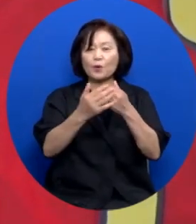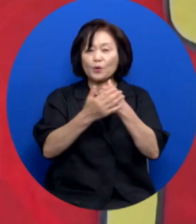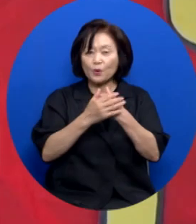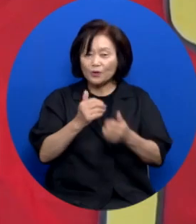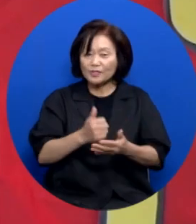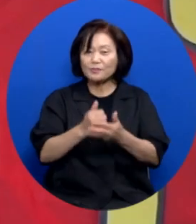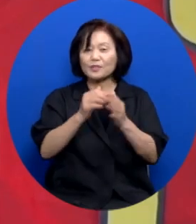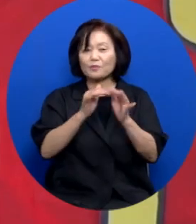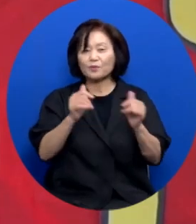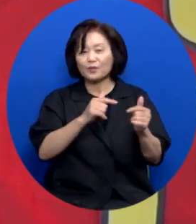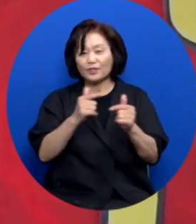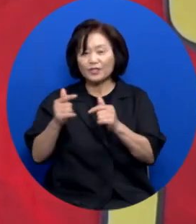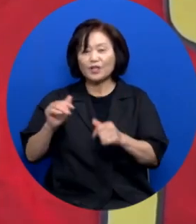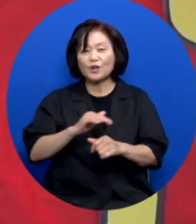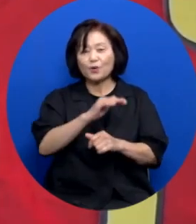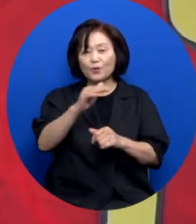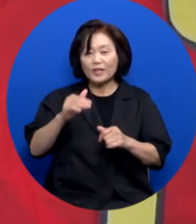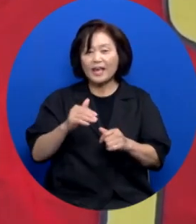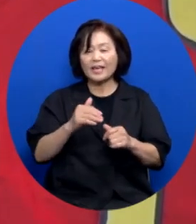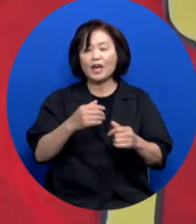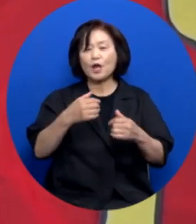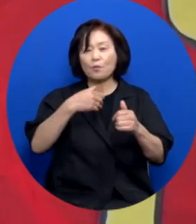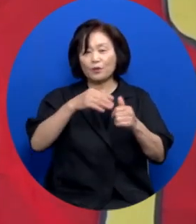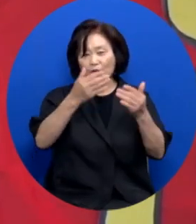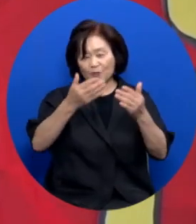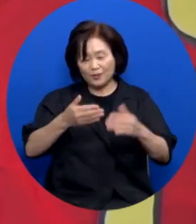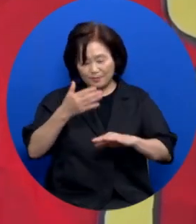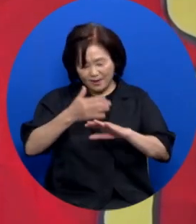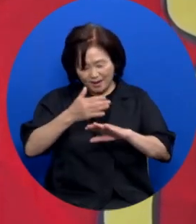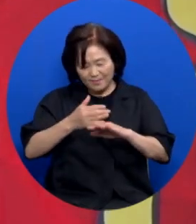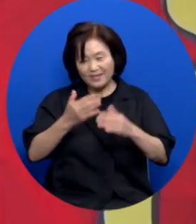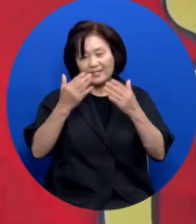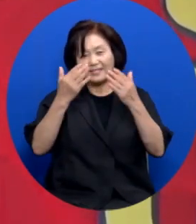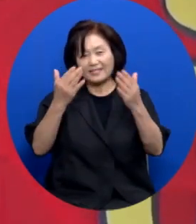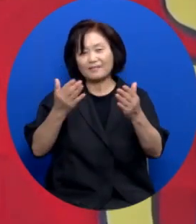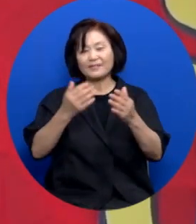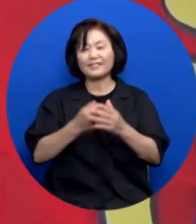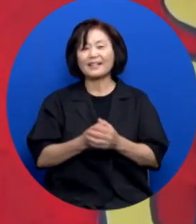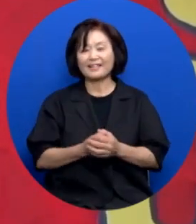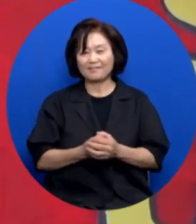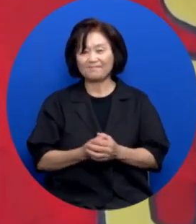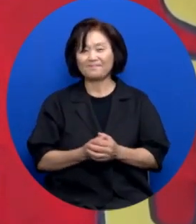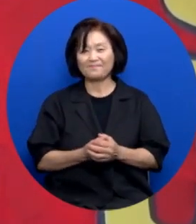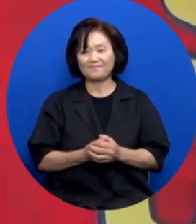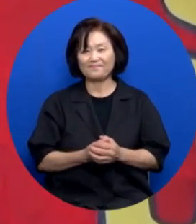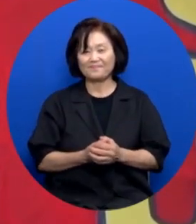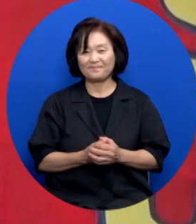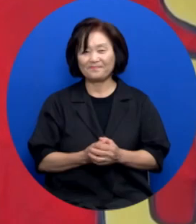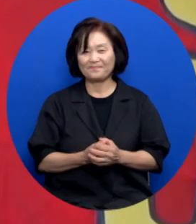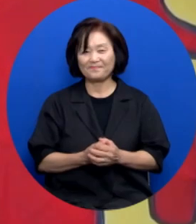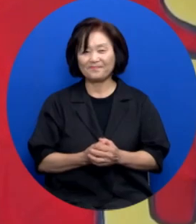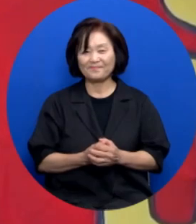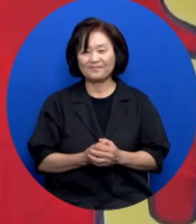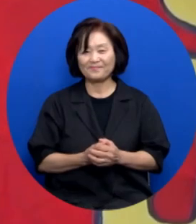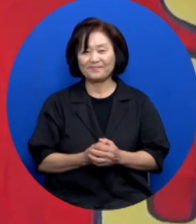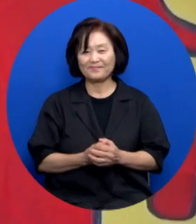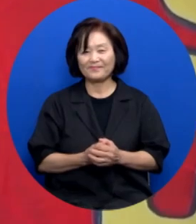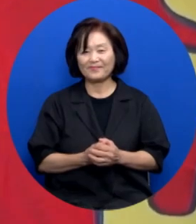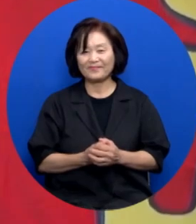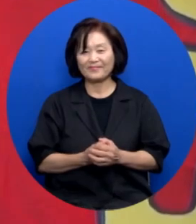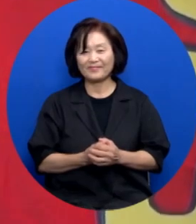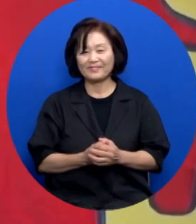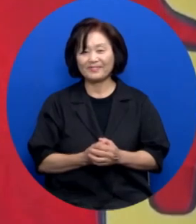comfortable kami ganun. Nagpapasalamat ako kasi gumahanap si God, nagbibigay si God ng mga tao o